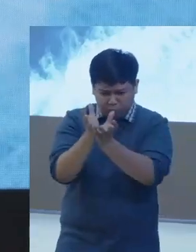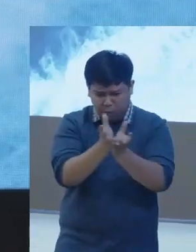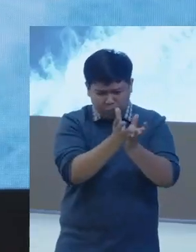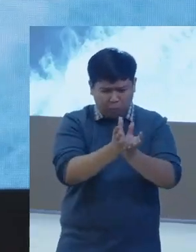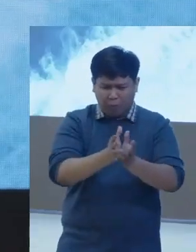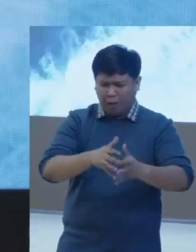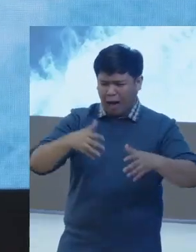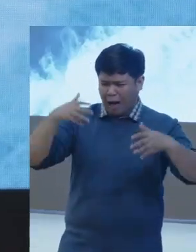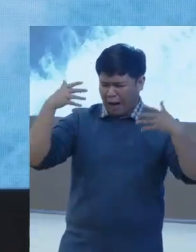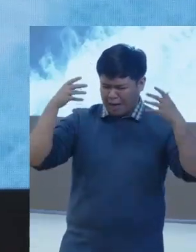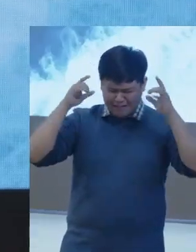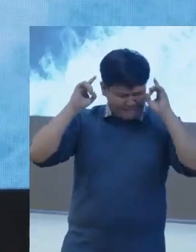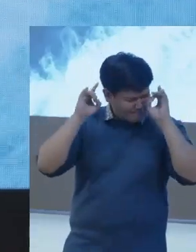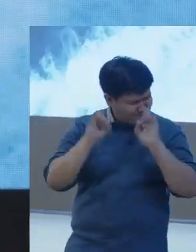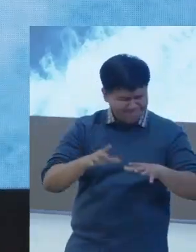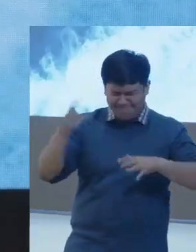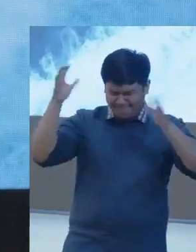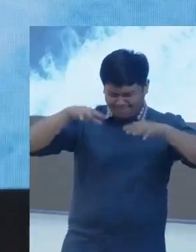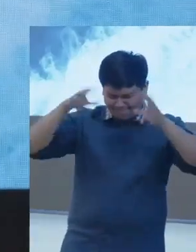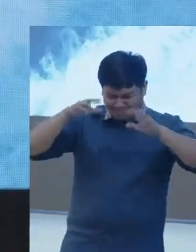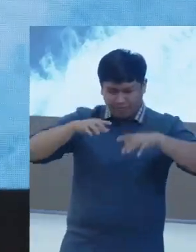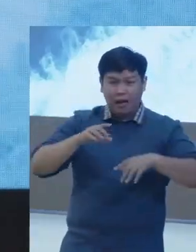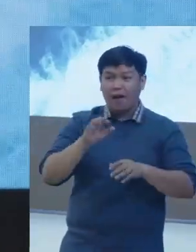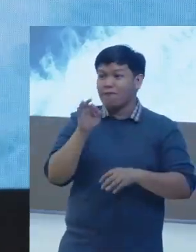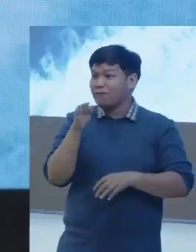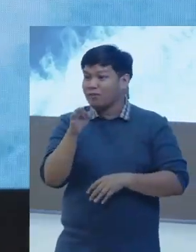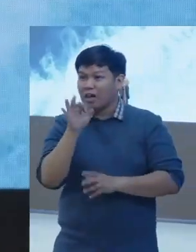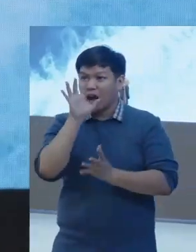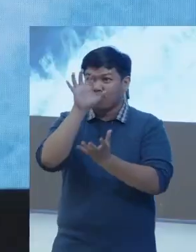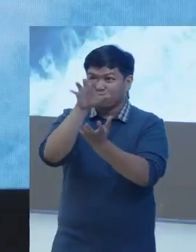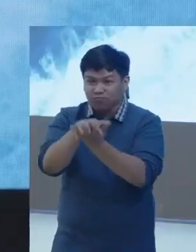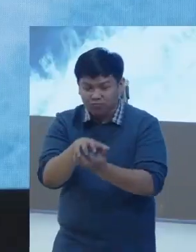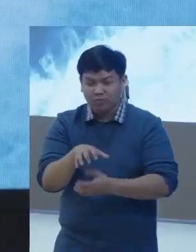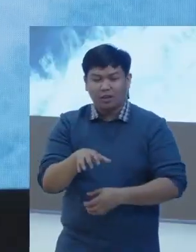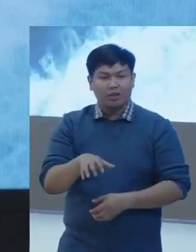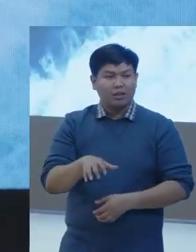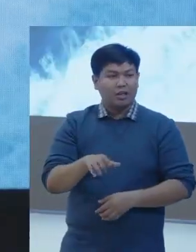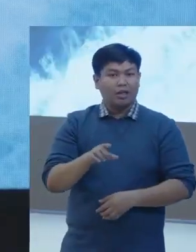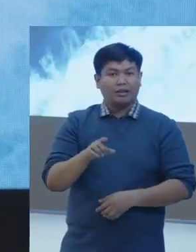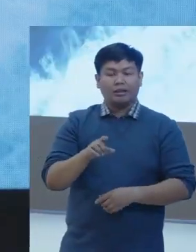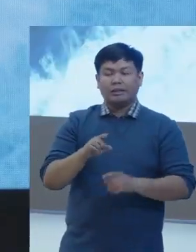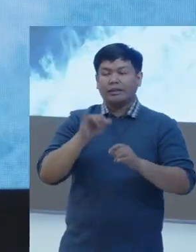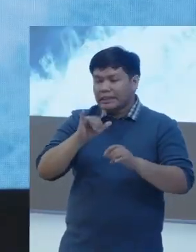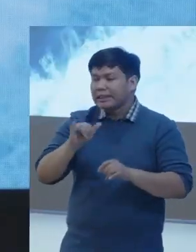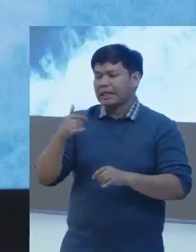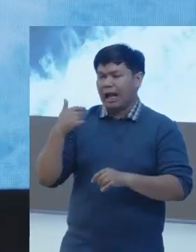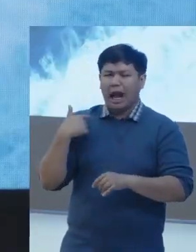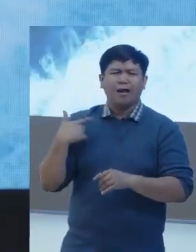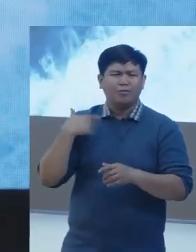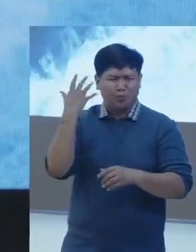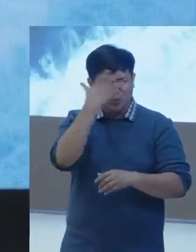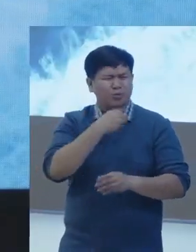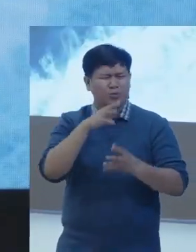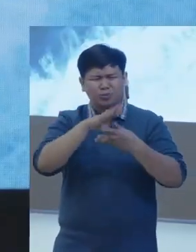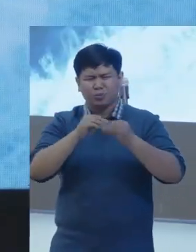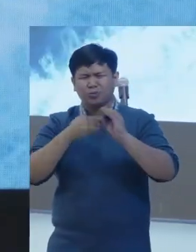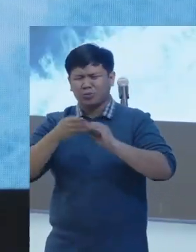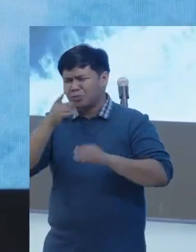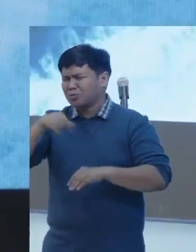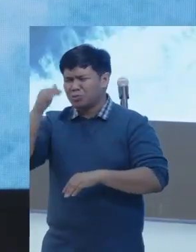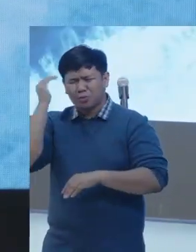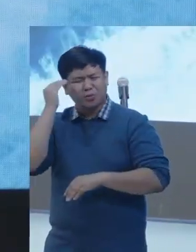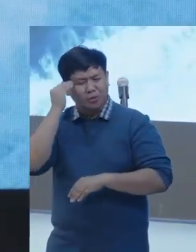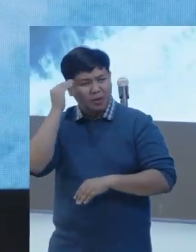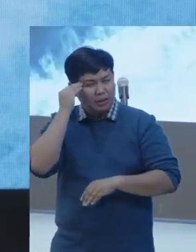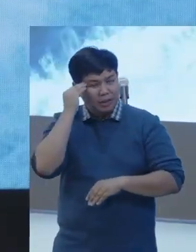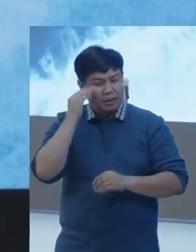isda. No? Hindi lang yung biglang nagkaroon ng bagyo nung siya ay sumakay doon sa vapor. Hindi